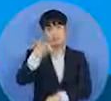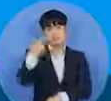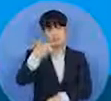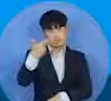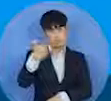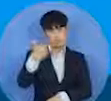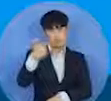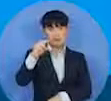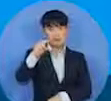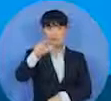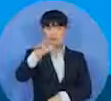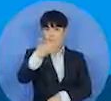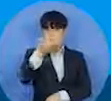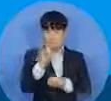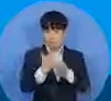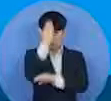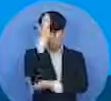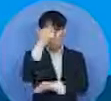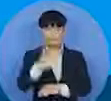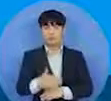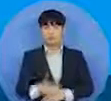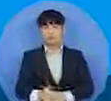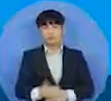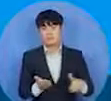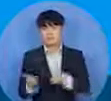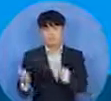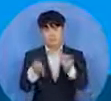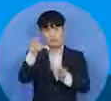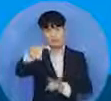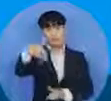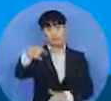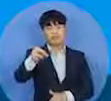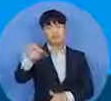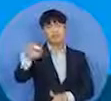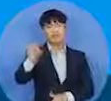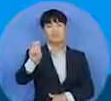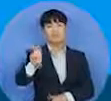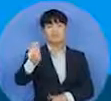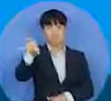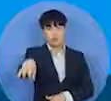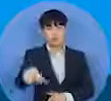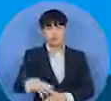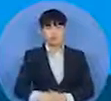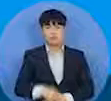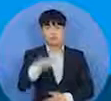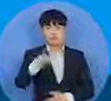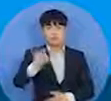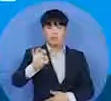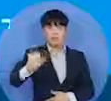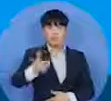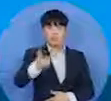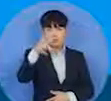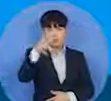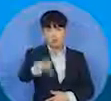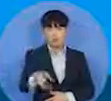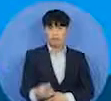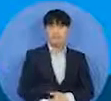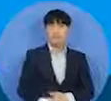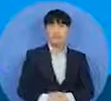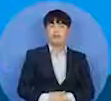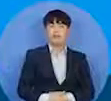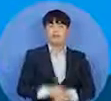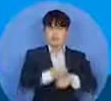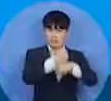시급 6,850원 이상이며 근무지는 천안시 동남구 청단산업길입니다. 대우테크